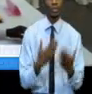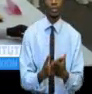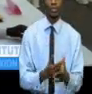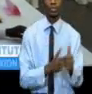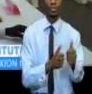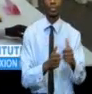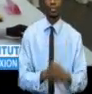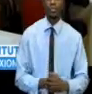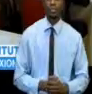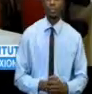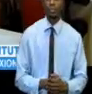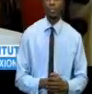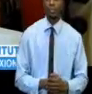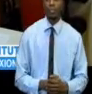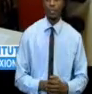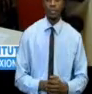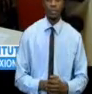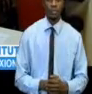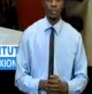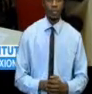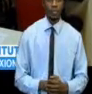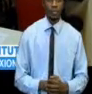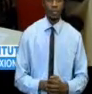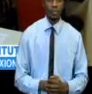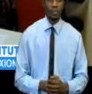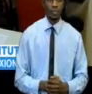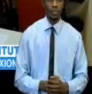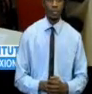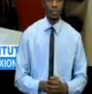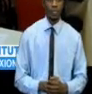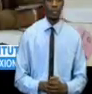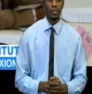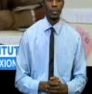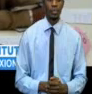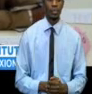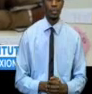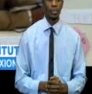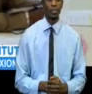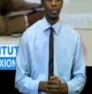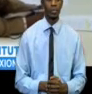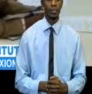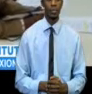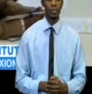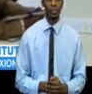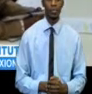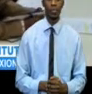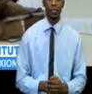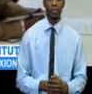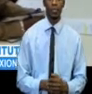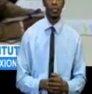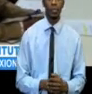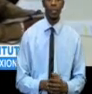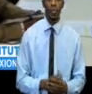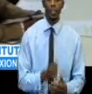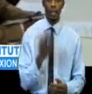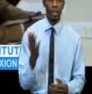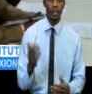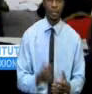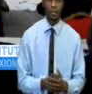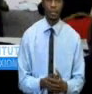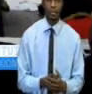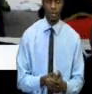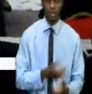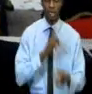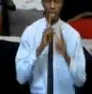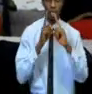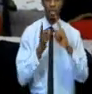que ce programme, avec différents parties prenantes, qui touchent tout et qui touchent à chaque étape de notre évolution.